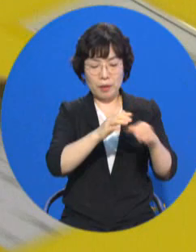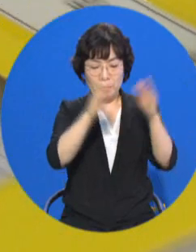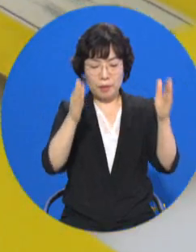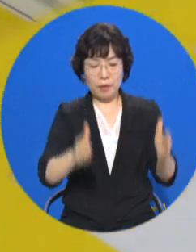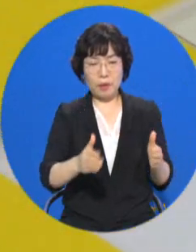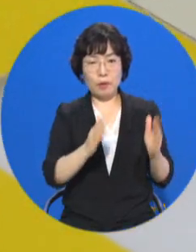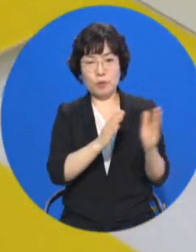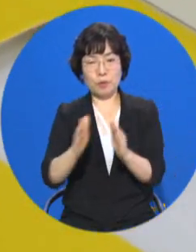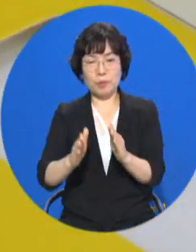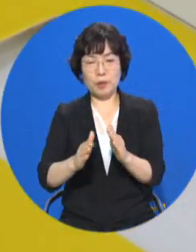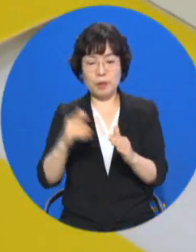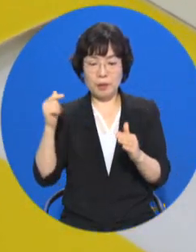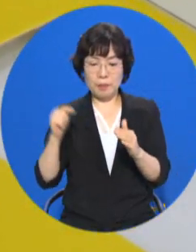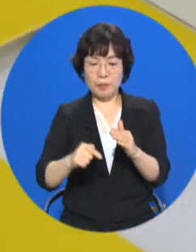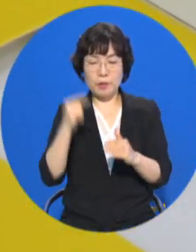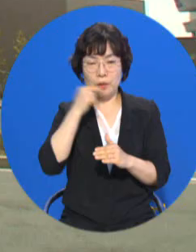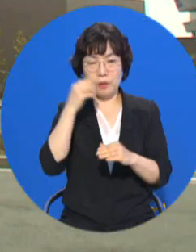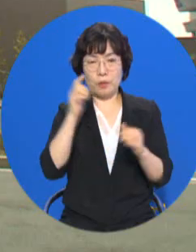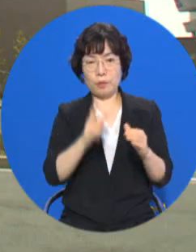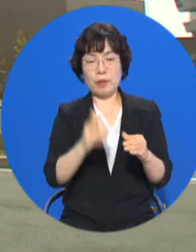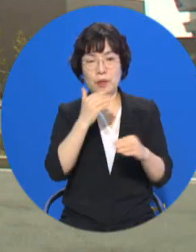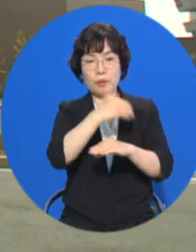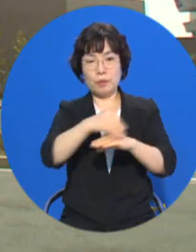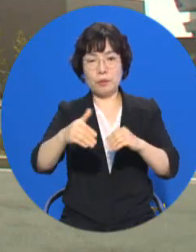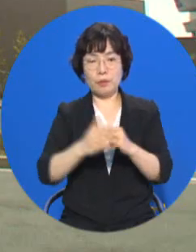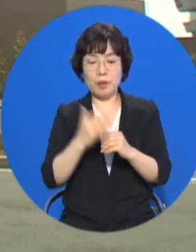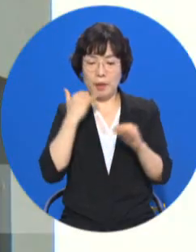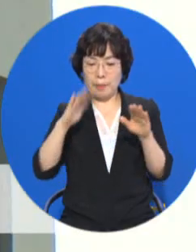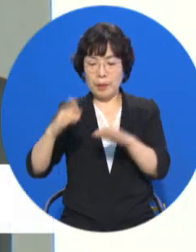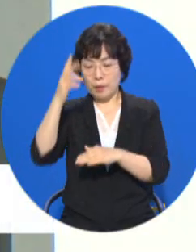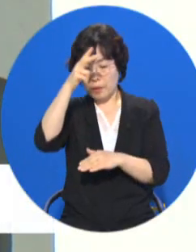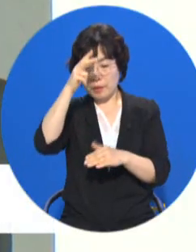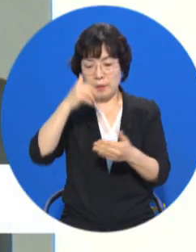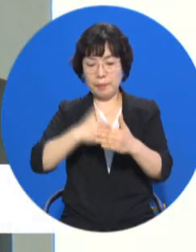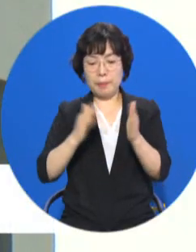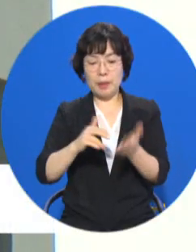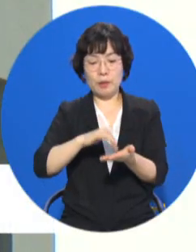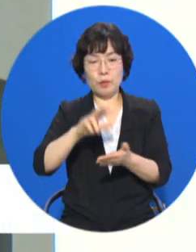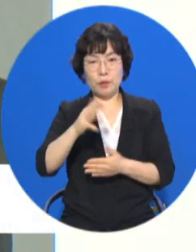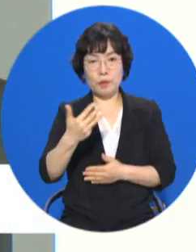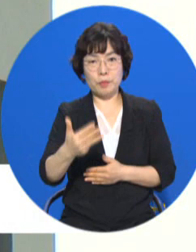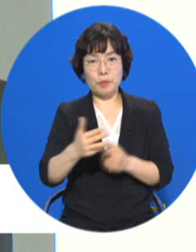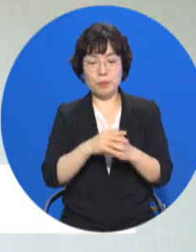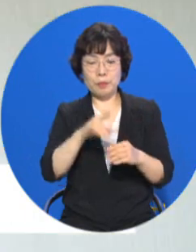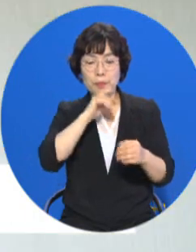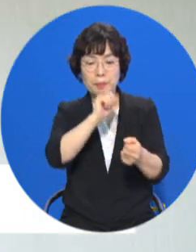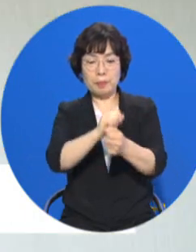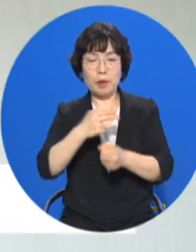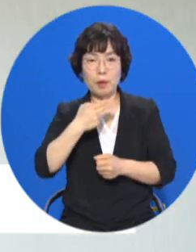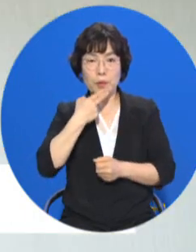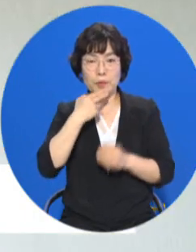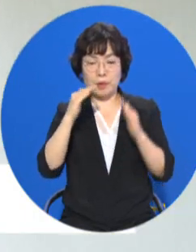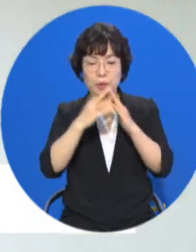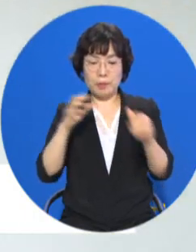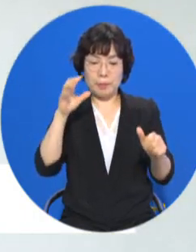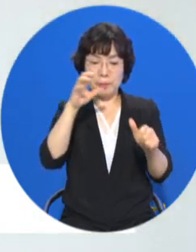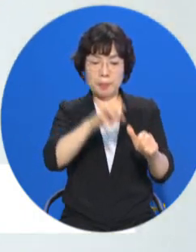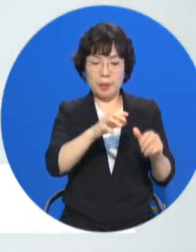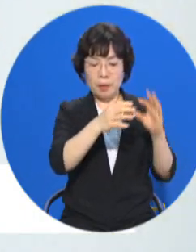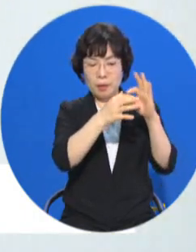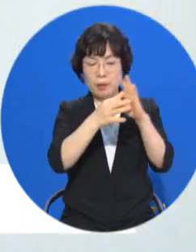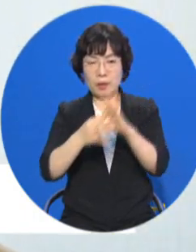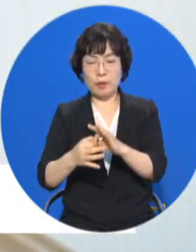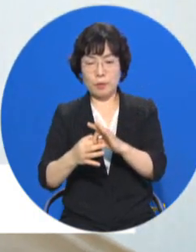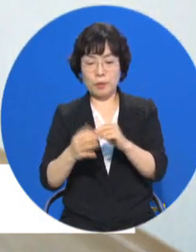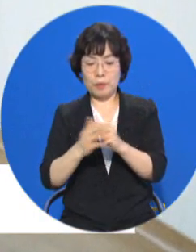등 대책을 강화하고 있습니다. 해경숙소 28실을 확보하고 음성 판정을 받은 해외 입국자 가운데 자택